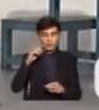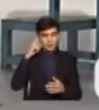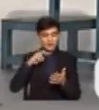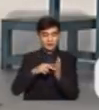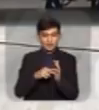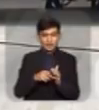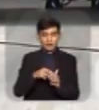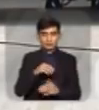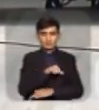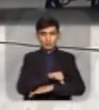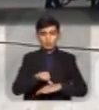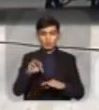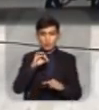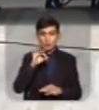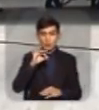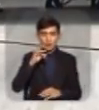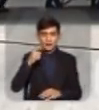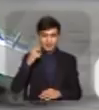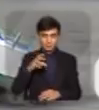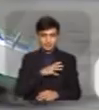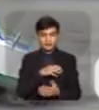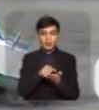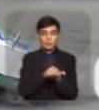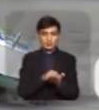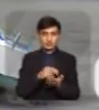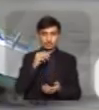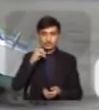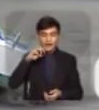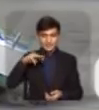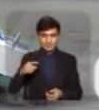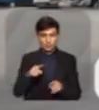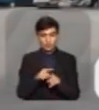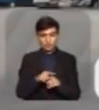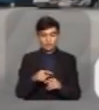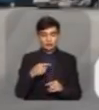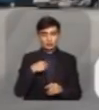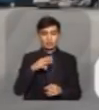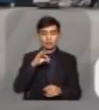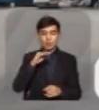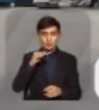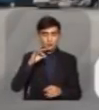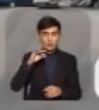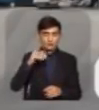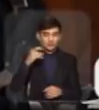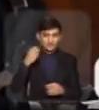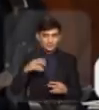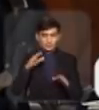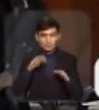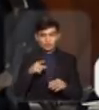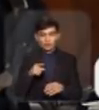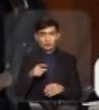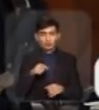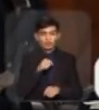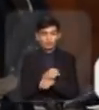органов. Якобы полученные запасные части могли неделями находиться на таможенной очистке, и это вызвало бы